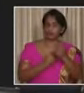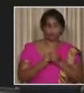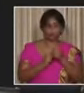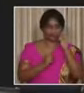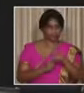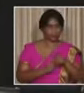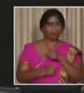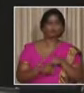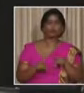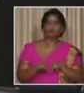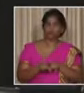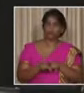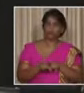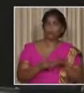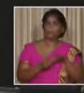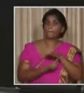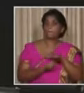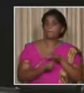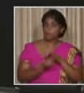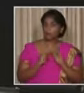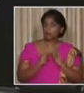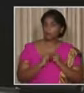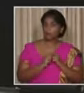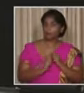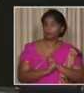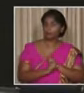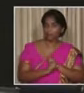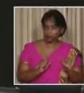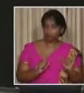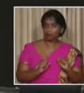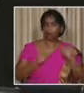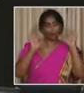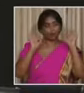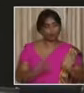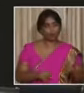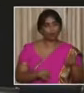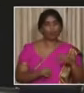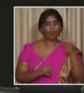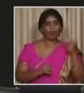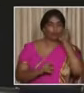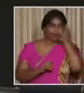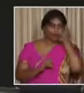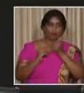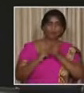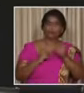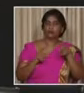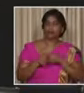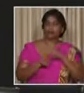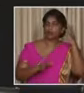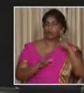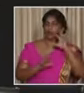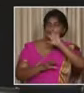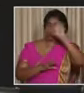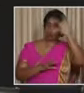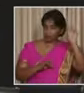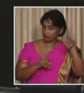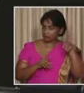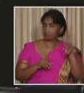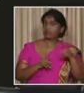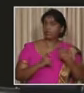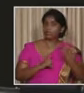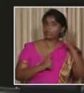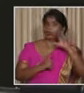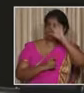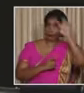කරලා තියෙනවා. ඒකෙදී පරිසර හානියක් නැති නොවන නව සංකල්පයක අරණුව ලෝකයේ අනෙකුත් දියුණු